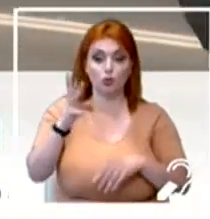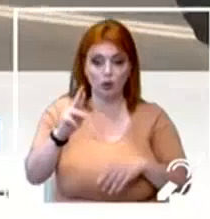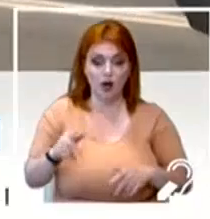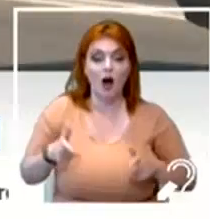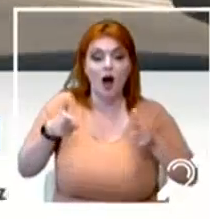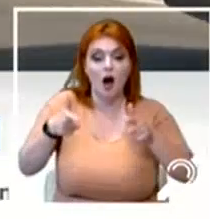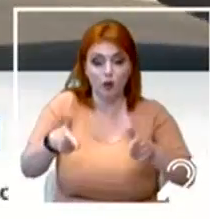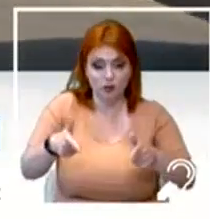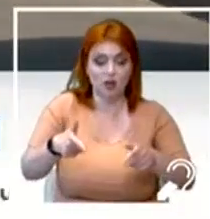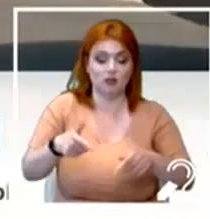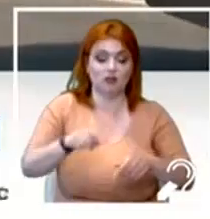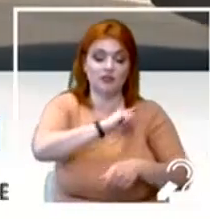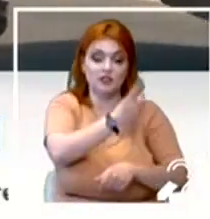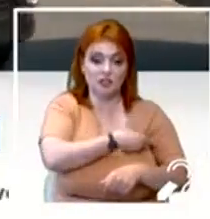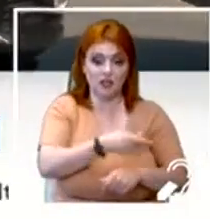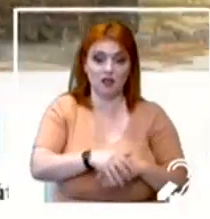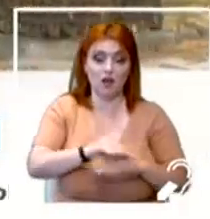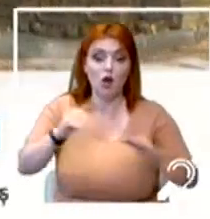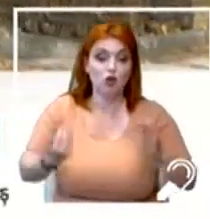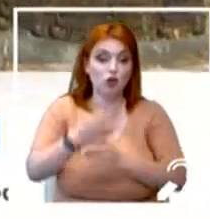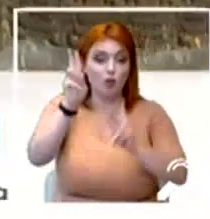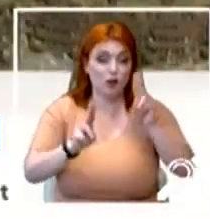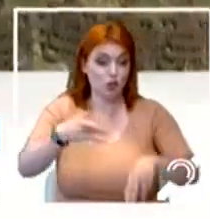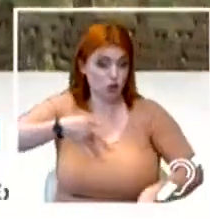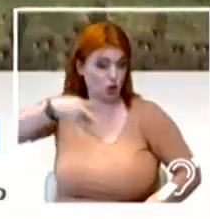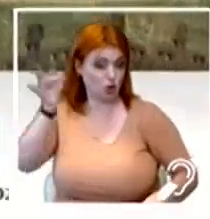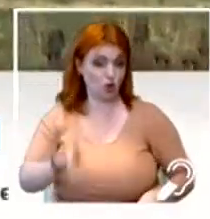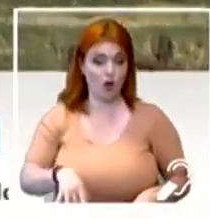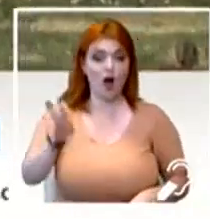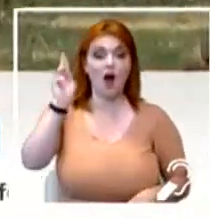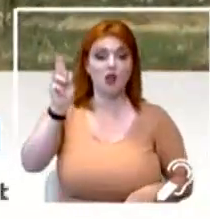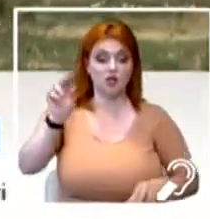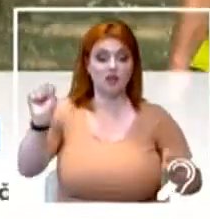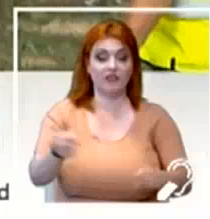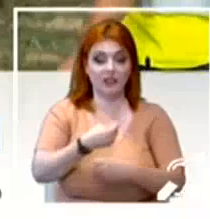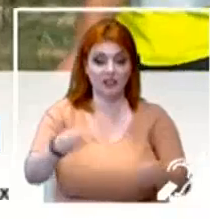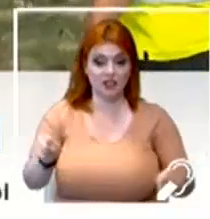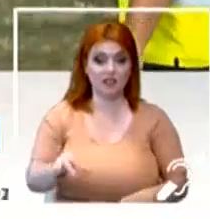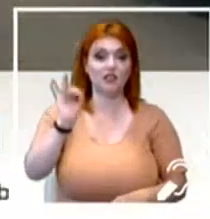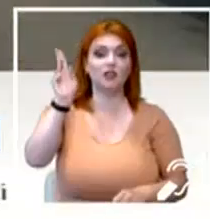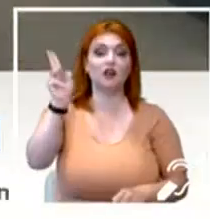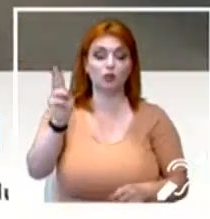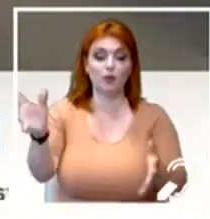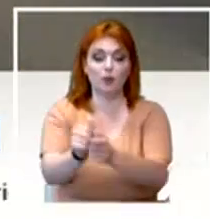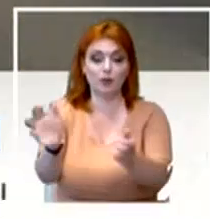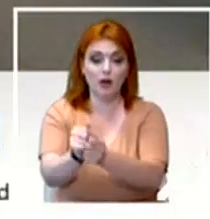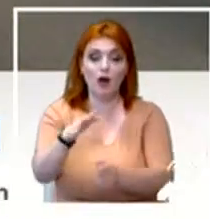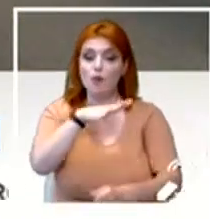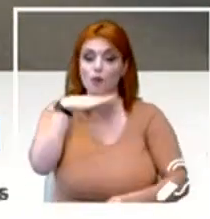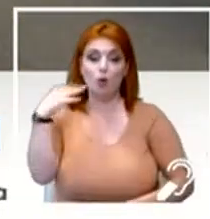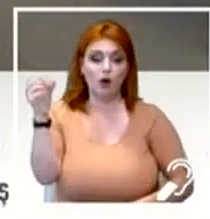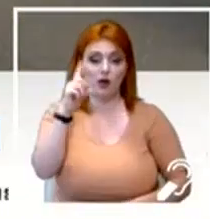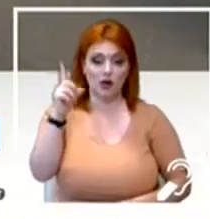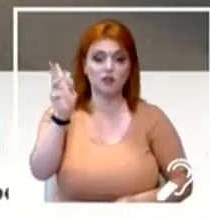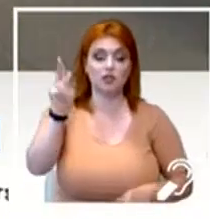vigoare noile sancțiuni, mult mai aspre pentru cei care conduc cu viteză excesivă și care sunt prinși de mai multe ori că încalcă